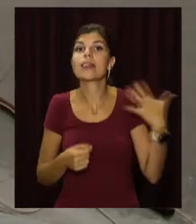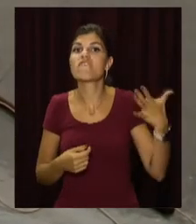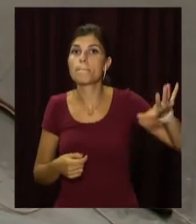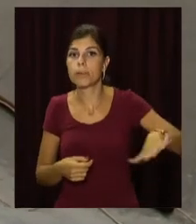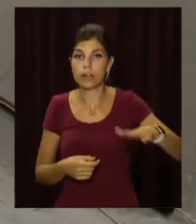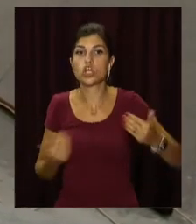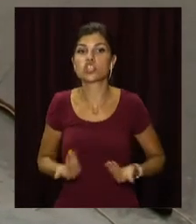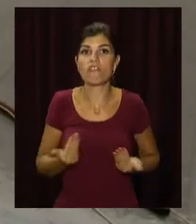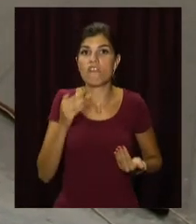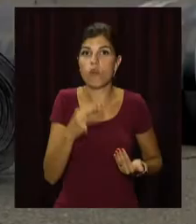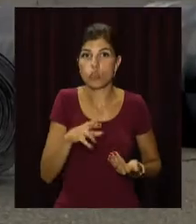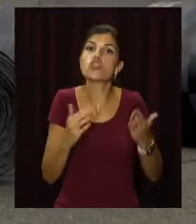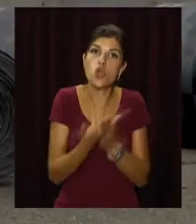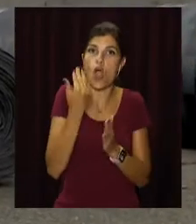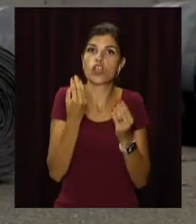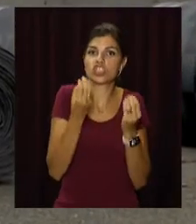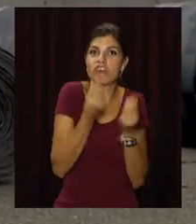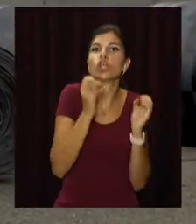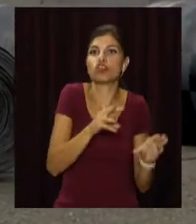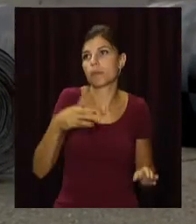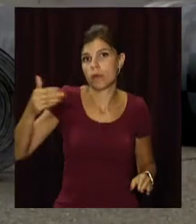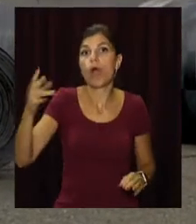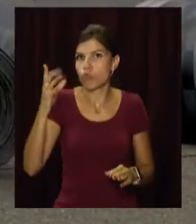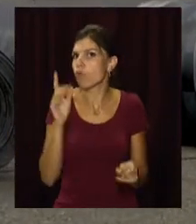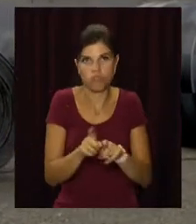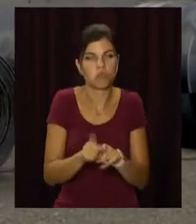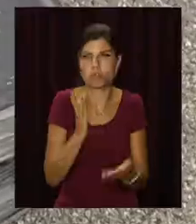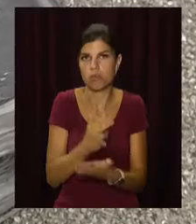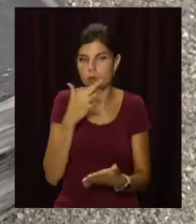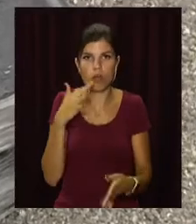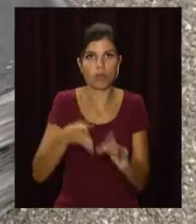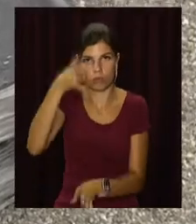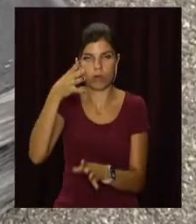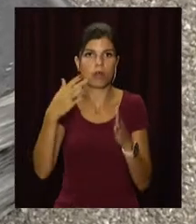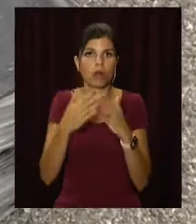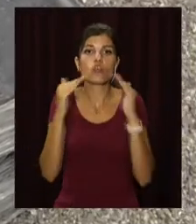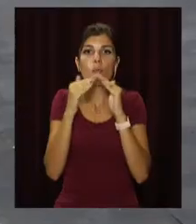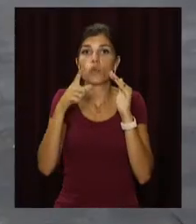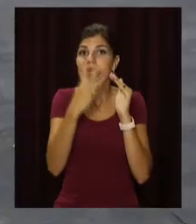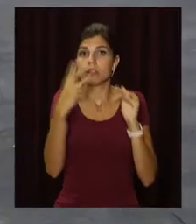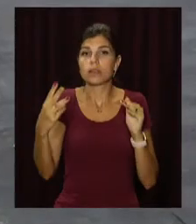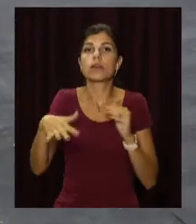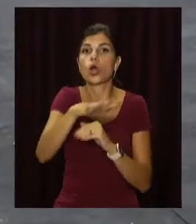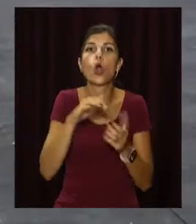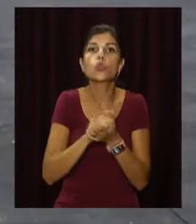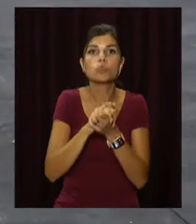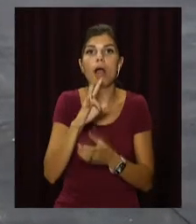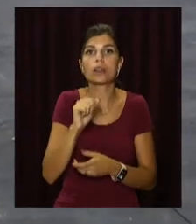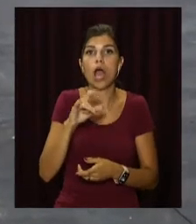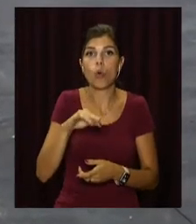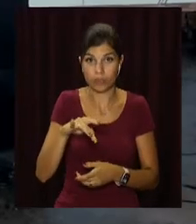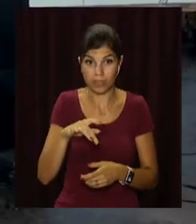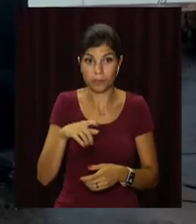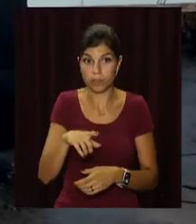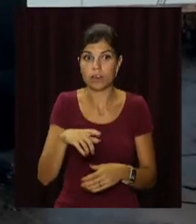підрядні організації працюють у різних районах міста. Фахівці кажуть, на лівому березі житловий фонд новіший, ніж у двох інших районах. Проте і тут